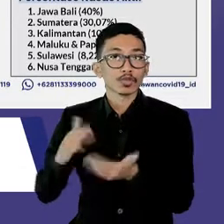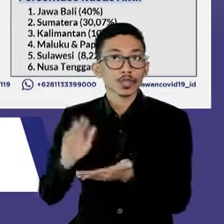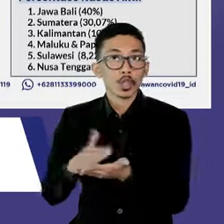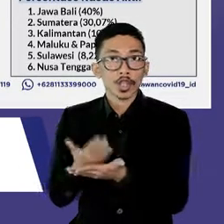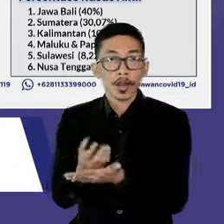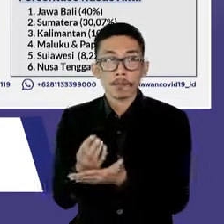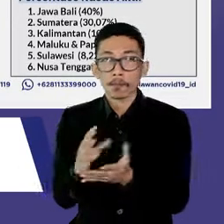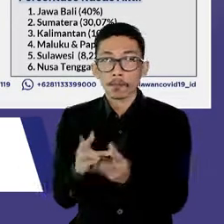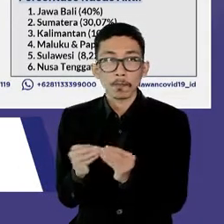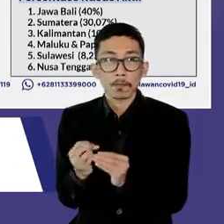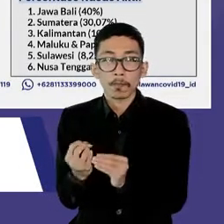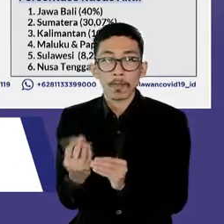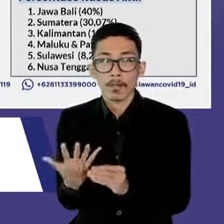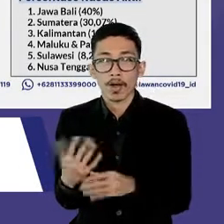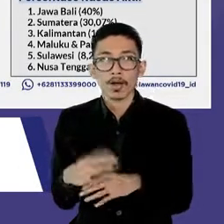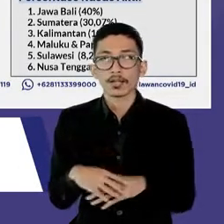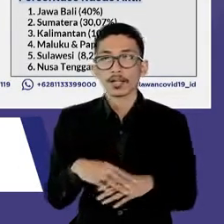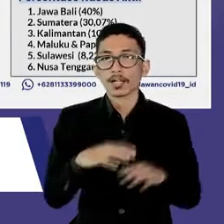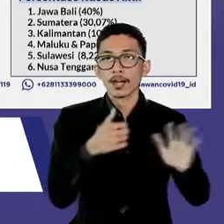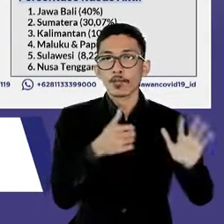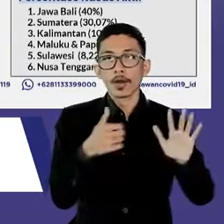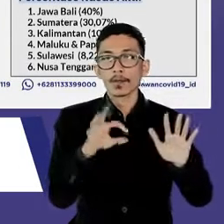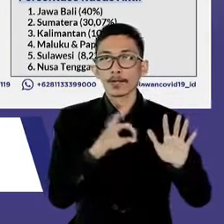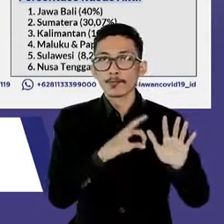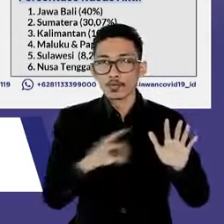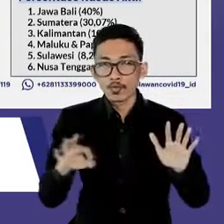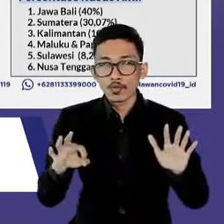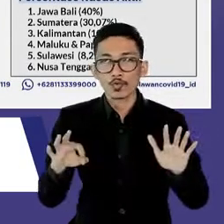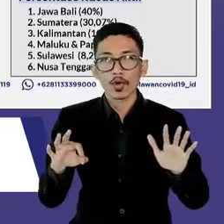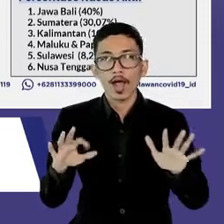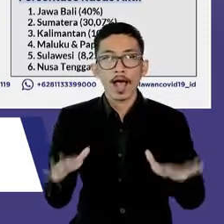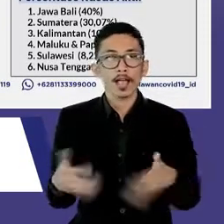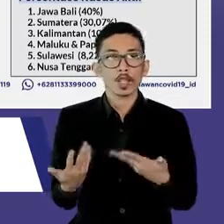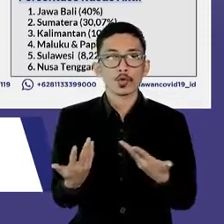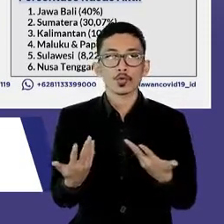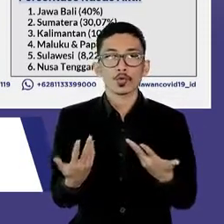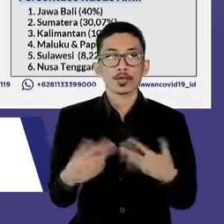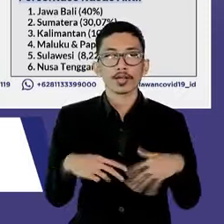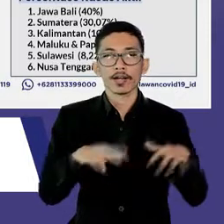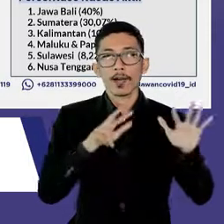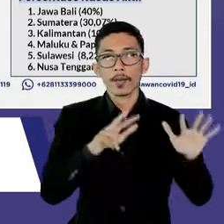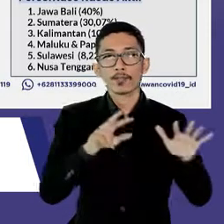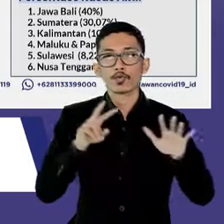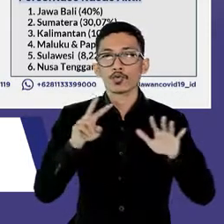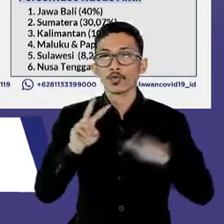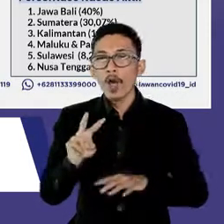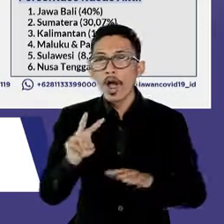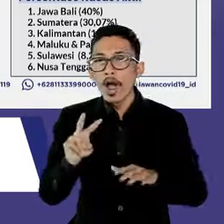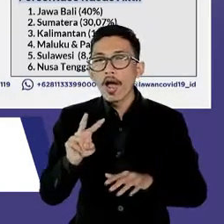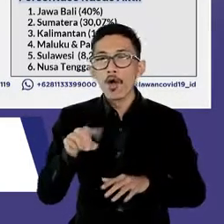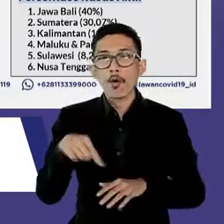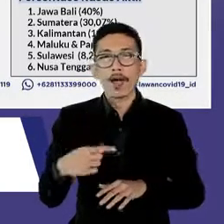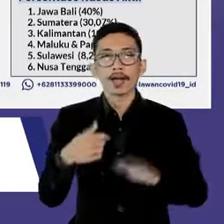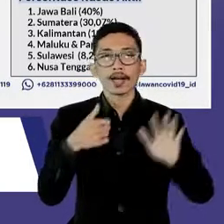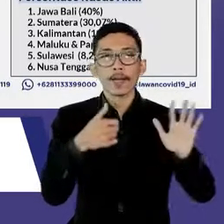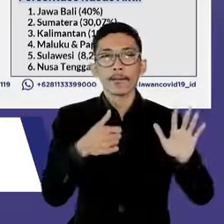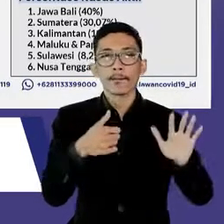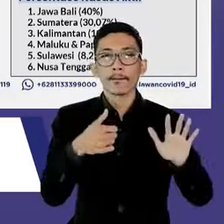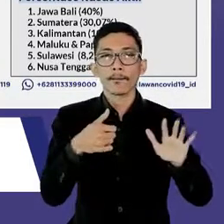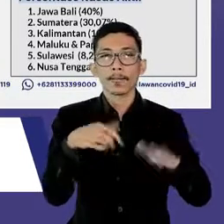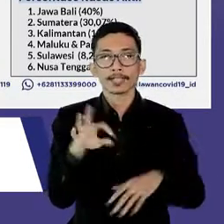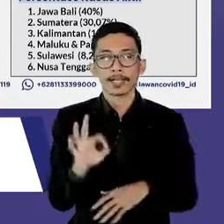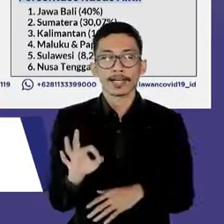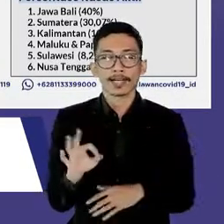66000 814 kasus atau 8204 persen dari total kasus